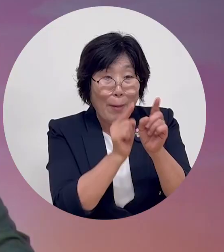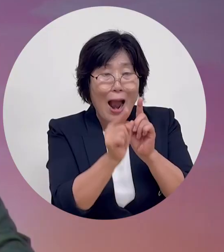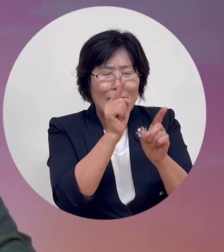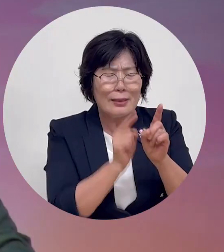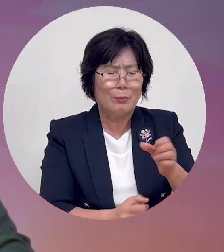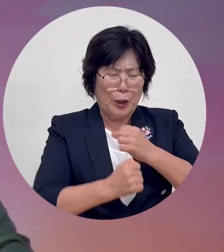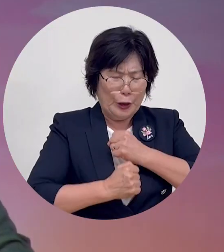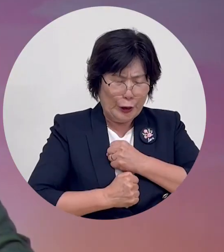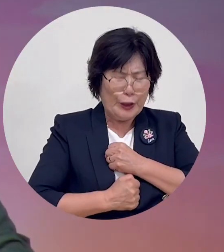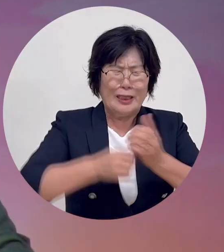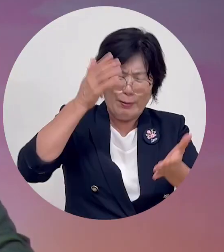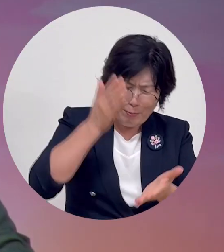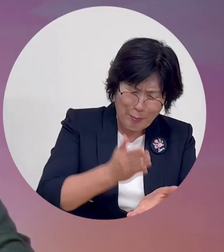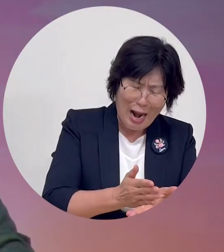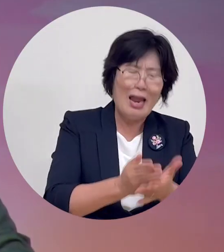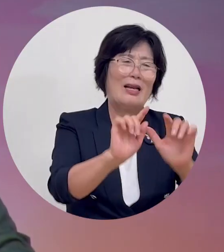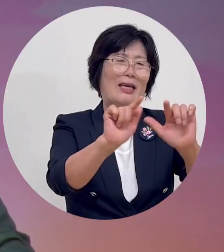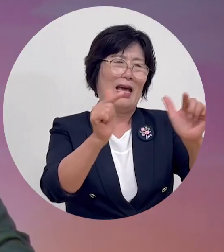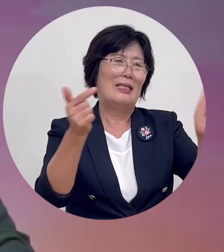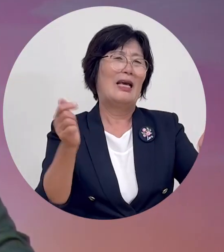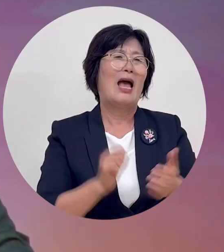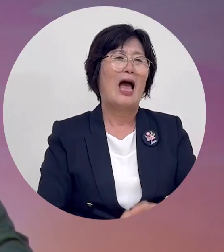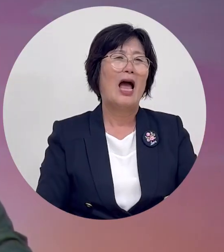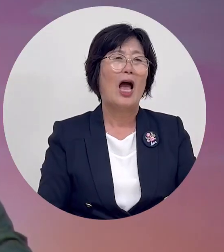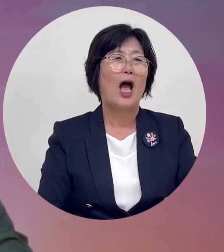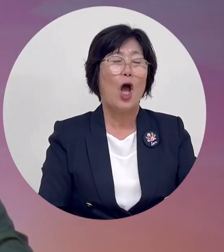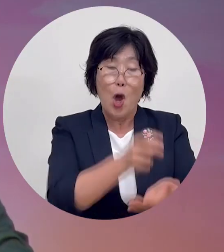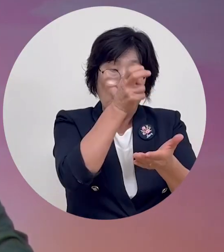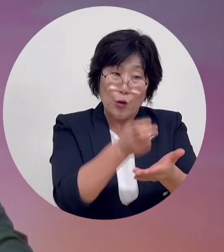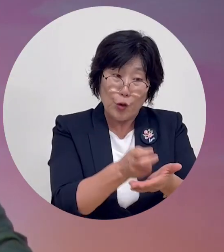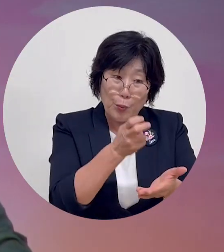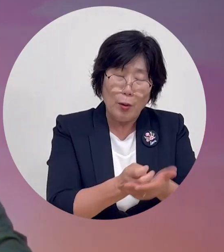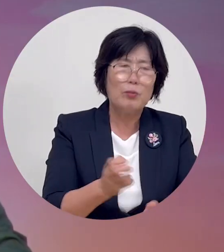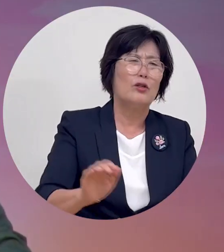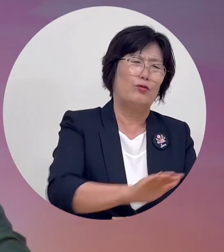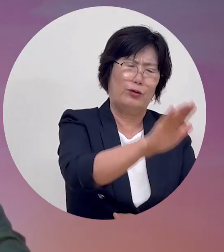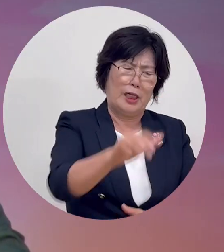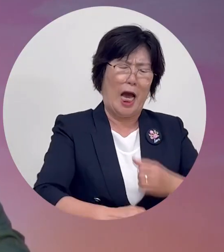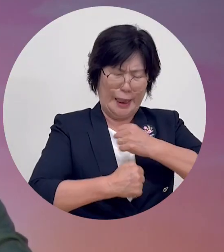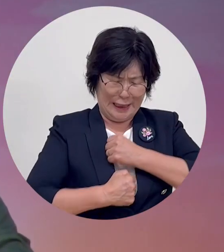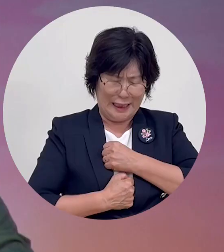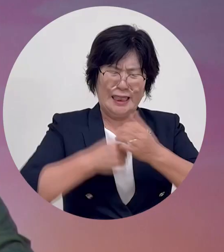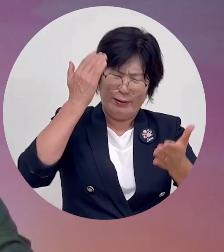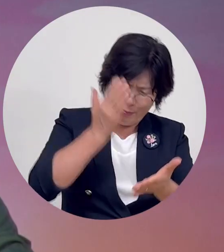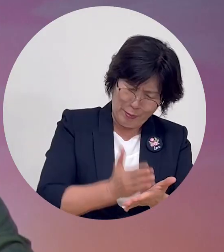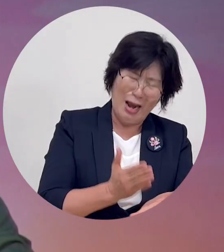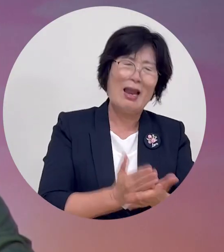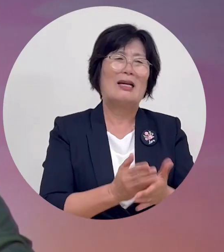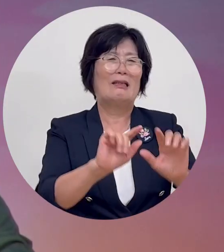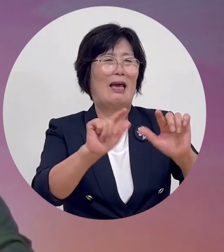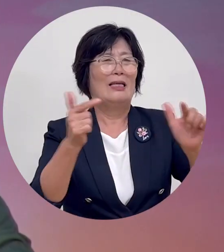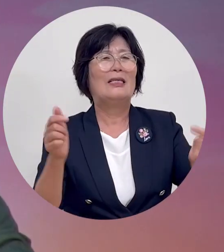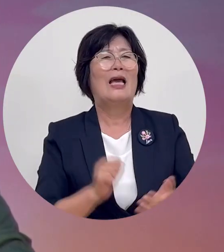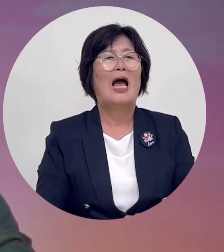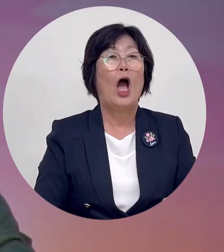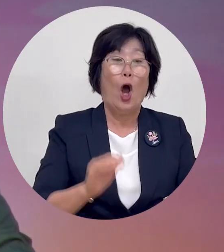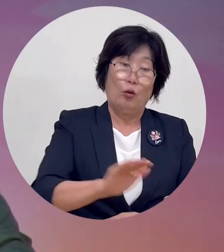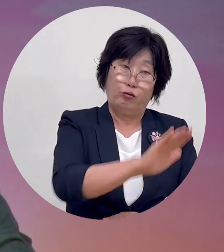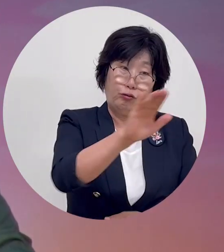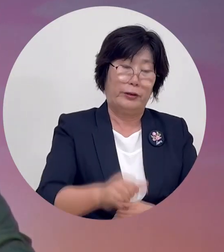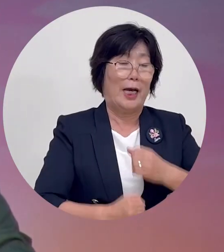지키지 말라는 말 아니에요. 율법을 우리가 지키지 말라는 말이에요. 우리가 지킬 수는 없고